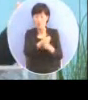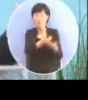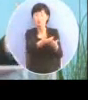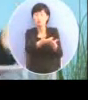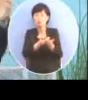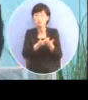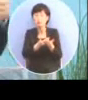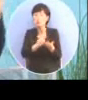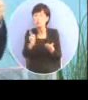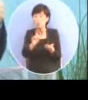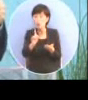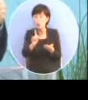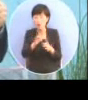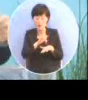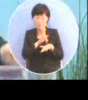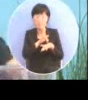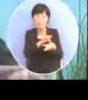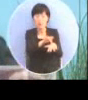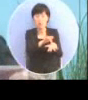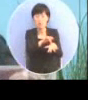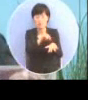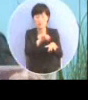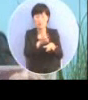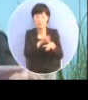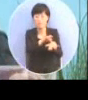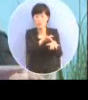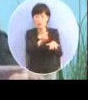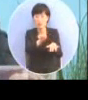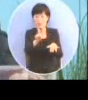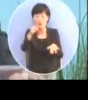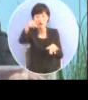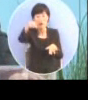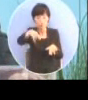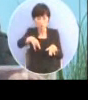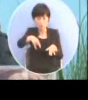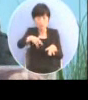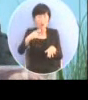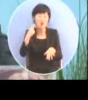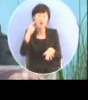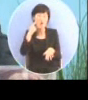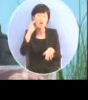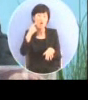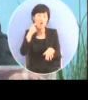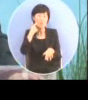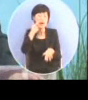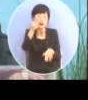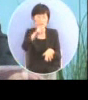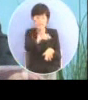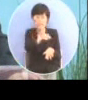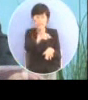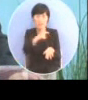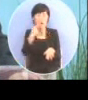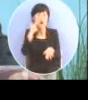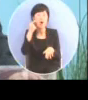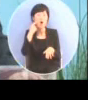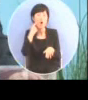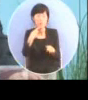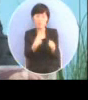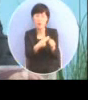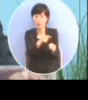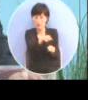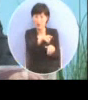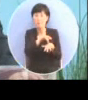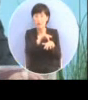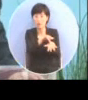거짓말장이 거짓말장의 아비 그렇게 돼. Trong Giăng đoạn 8 câu 44 có nói rằng cha các ngươi là ma quỷ, nó là kẻ cướp giết rồi hủy diệt, là kẻ nói dối.